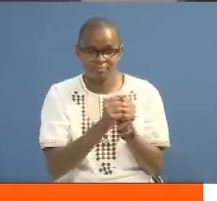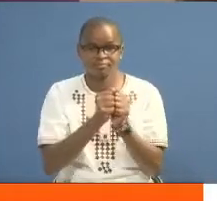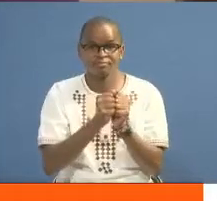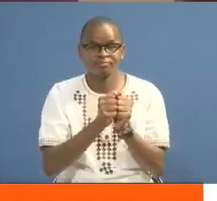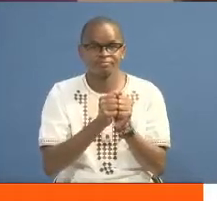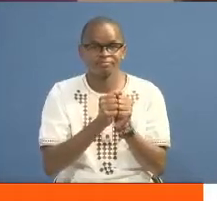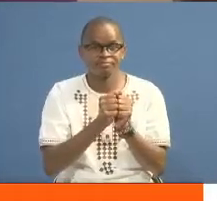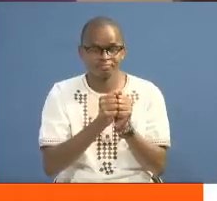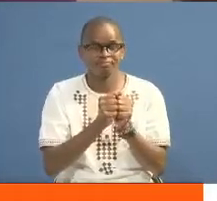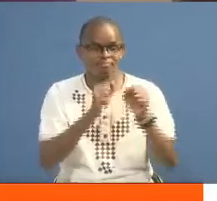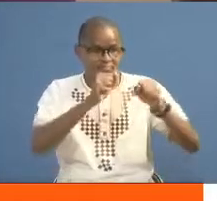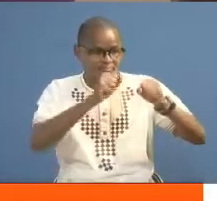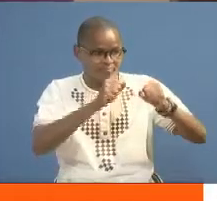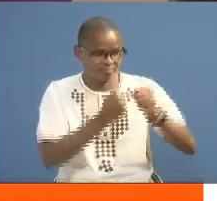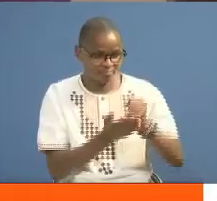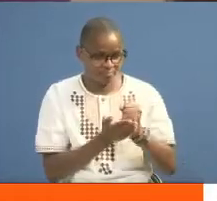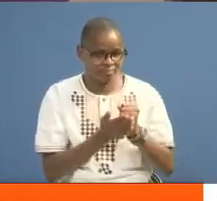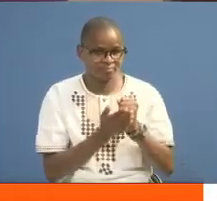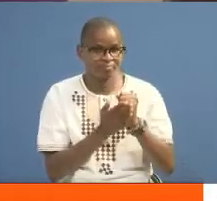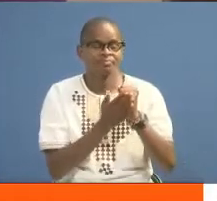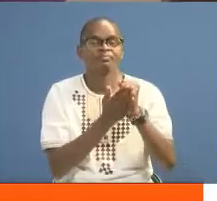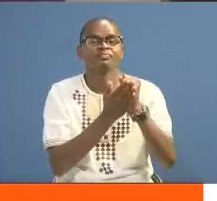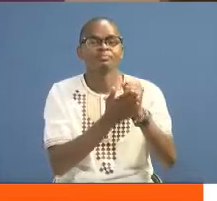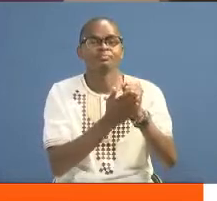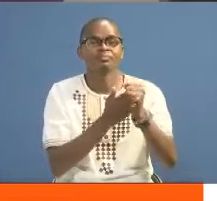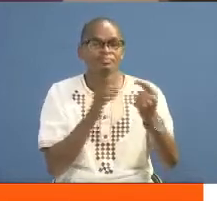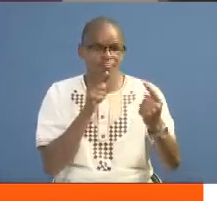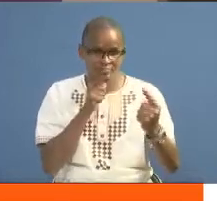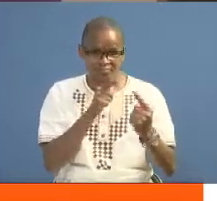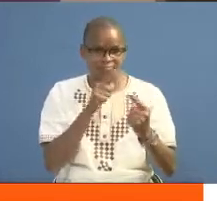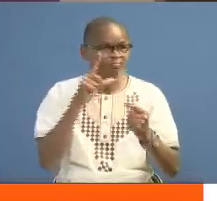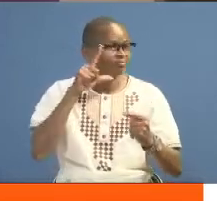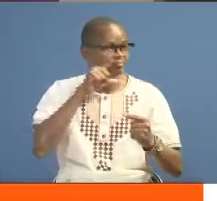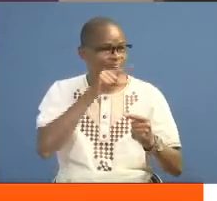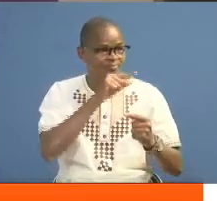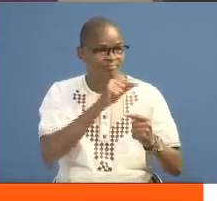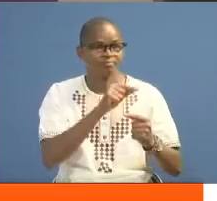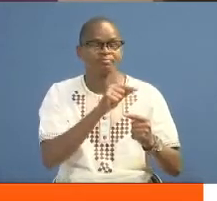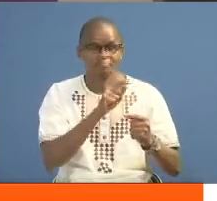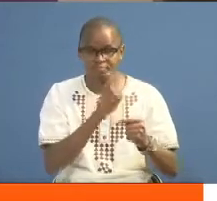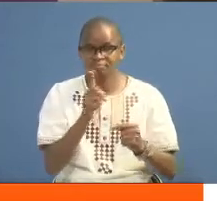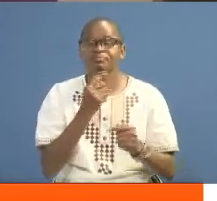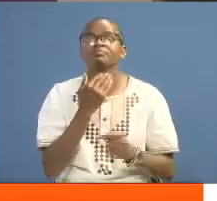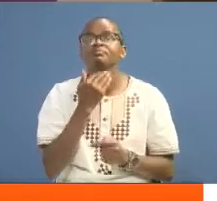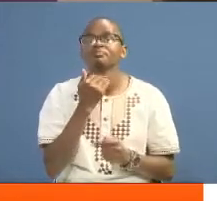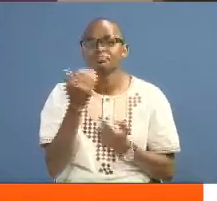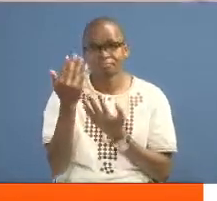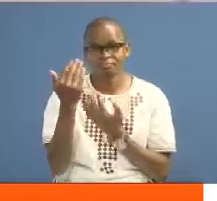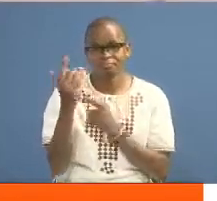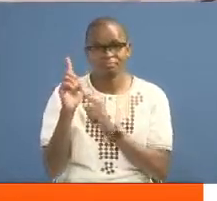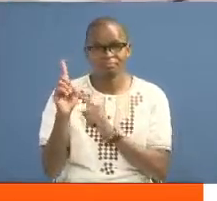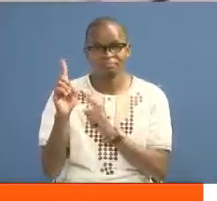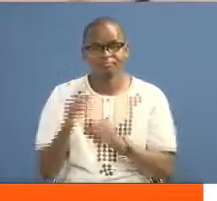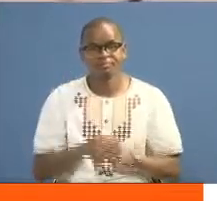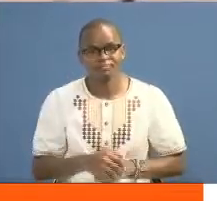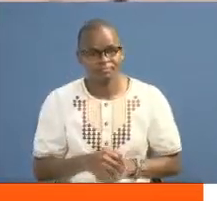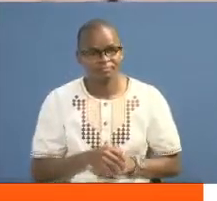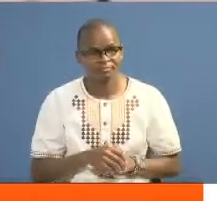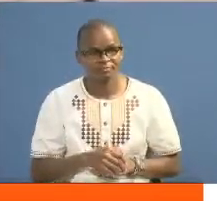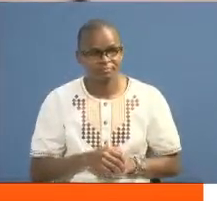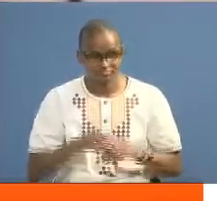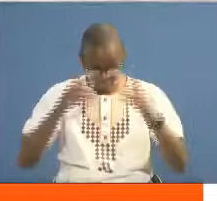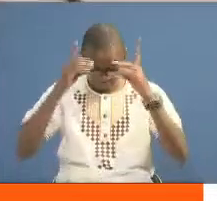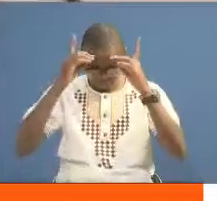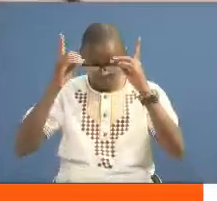uwezo, tumsaidie mpaka afike kiwango ile anatarajia kufika. Ndoto